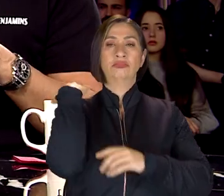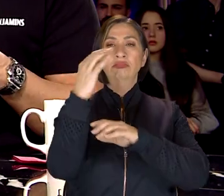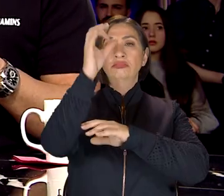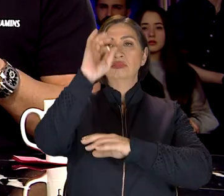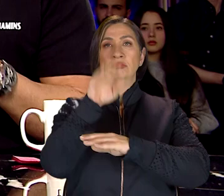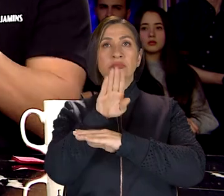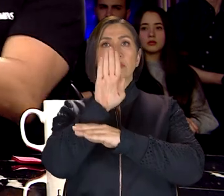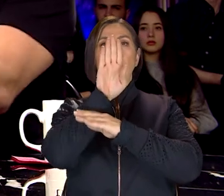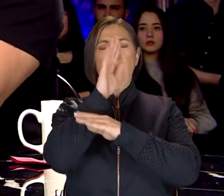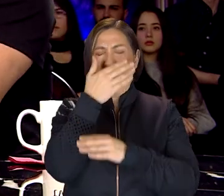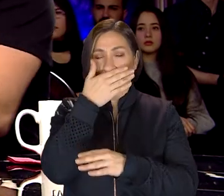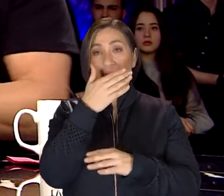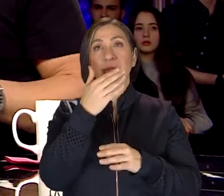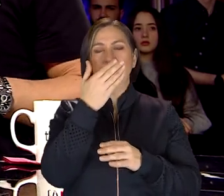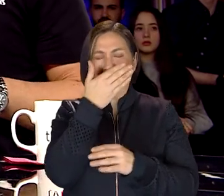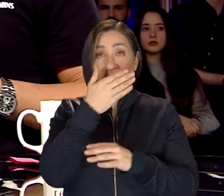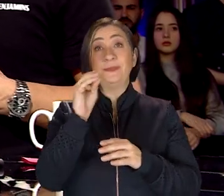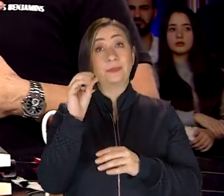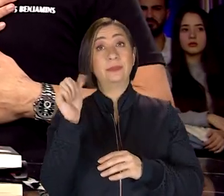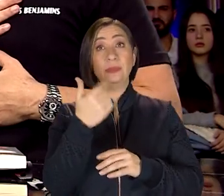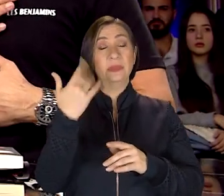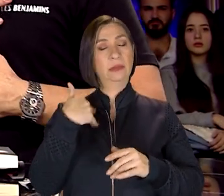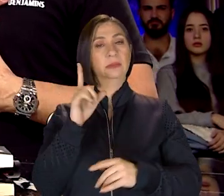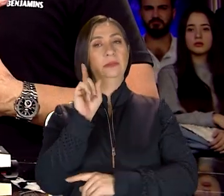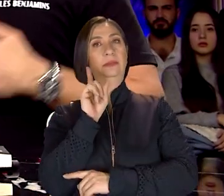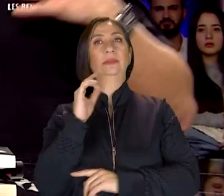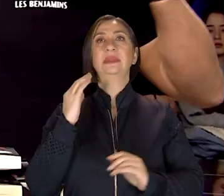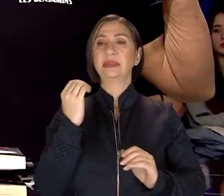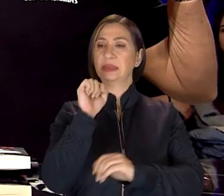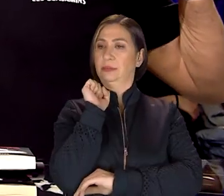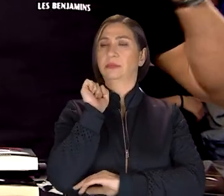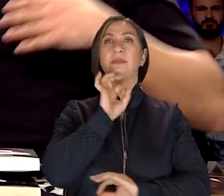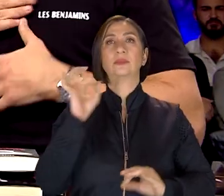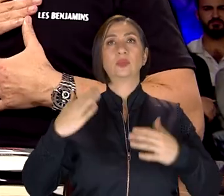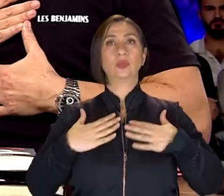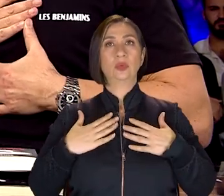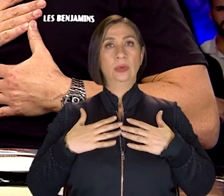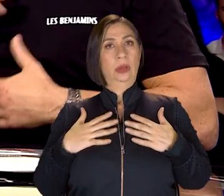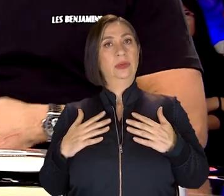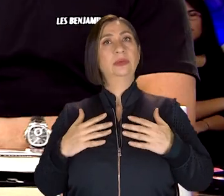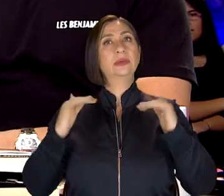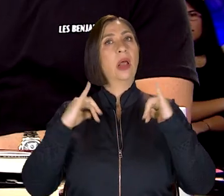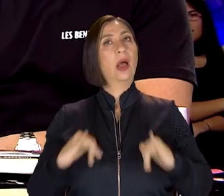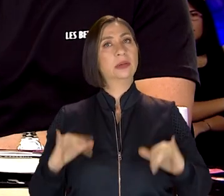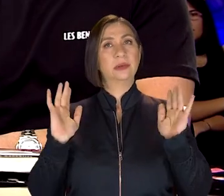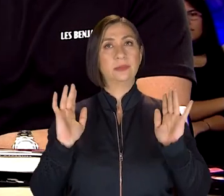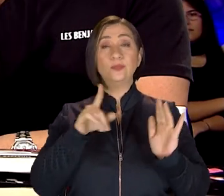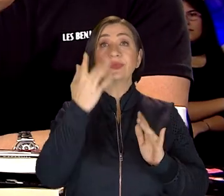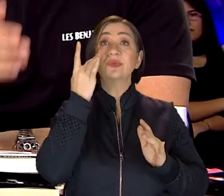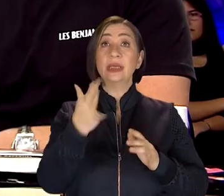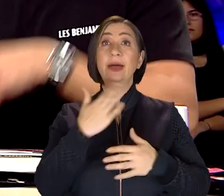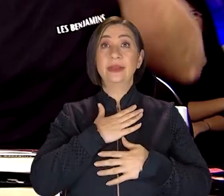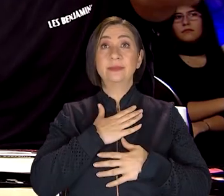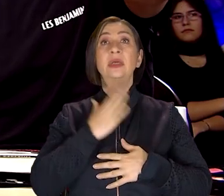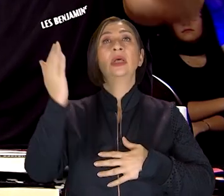geldi ve o farkındalığımı arttırdı en önemlisi. Şimdi daha dik duruyorum. Daha şu göğüs kafesi açık duruyorum. Hmm. Bunun daha çok farkına